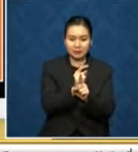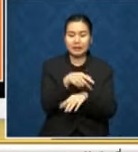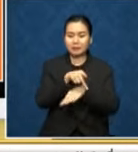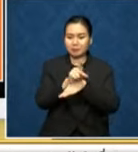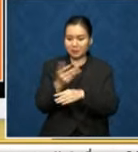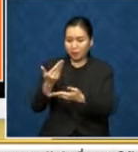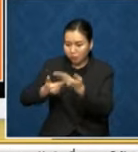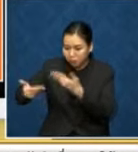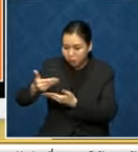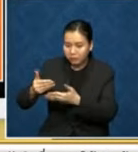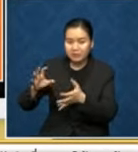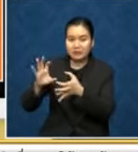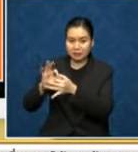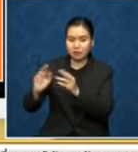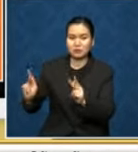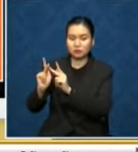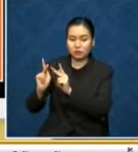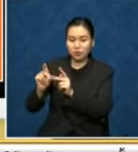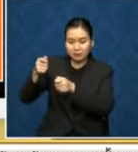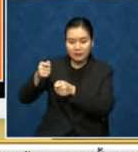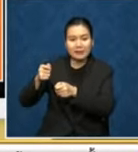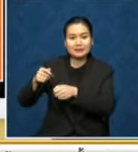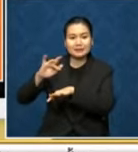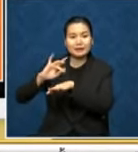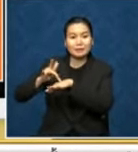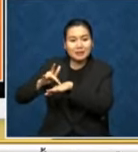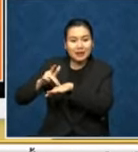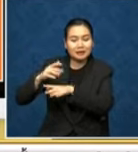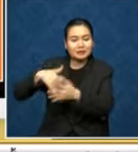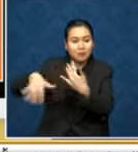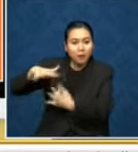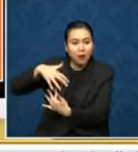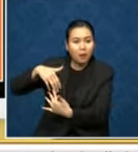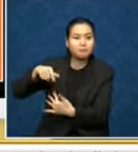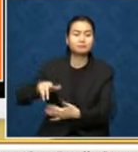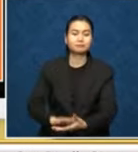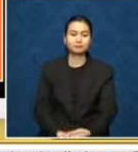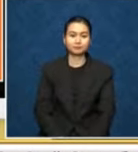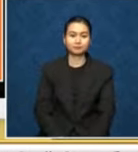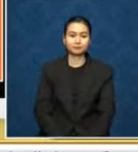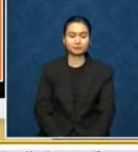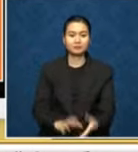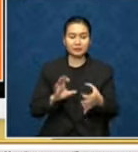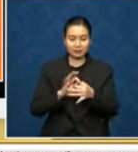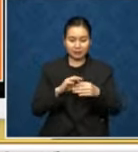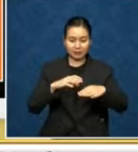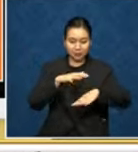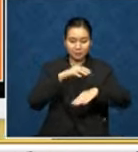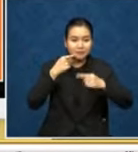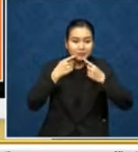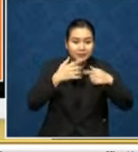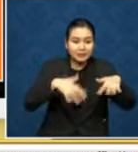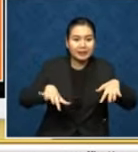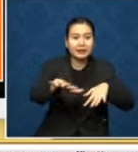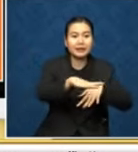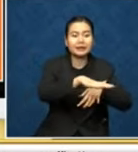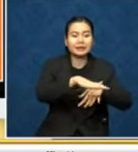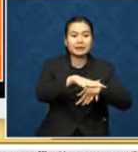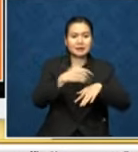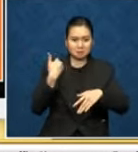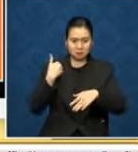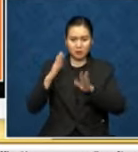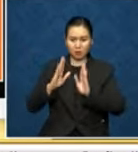งทรัพยากรธรรมชาติและสิ่งแวดล้อมครับเรื่องสุดท้ายครับในพื้นที่หาดฟรีดอมตำบลกะลนจังหวัดภูเก็ตมีบุคคลแอบ